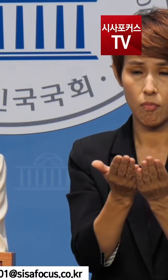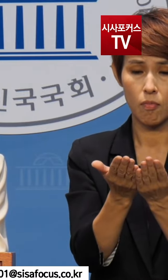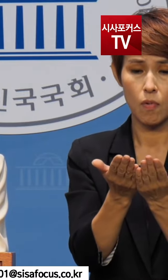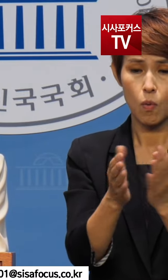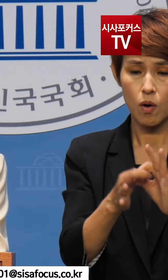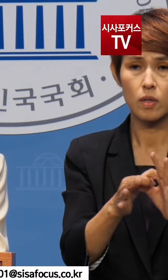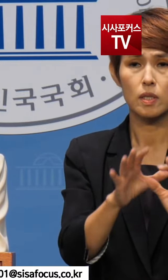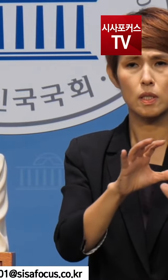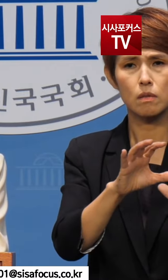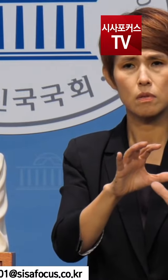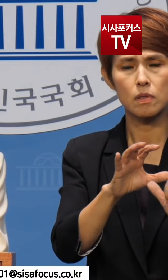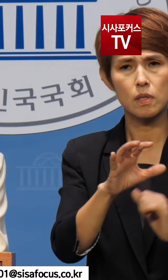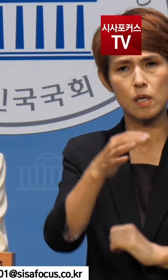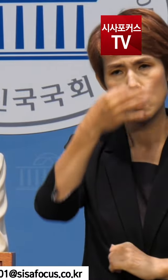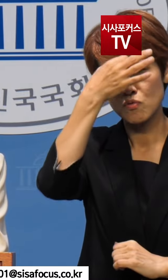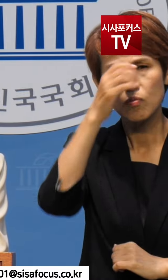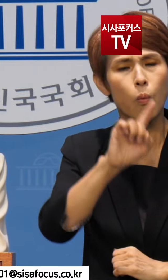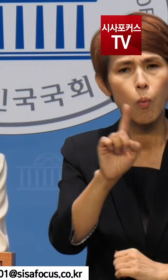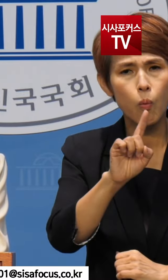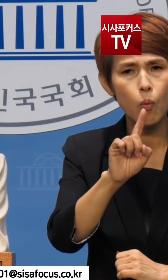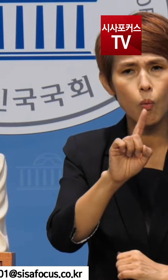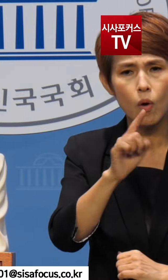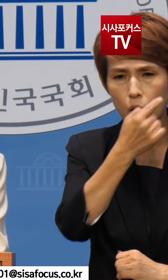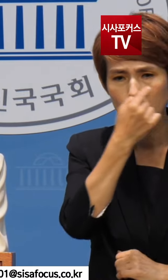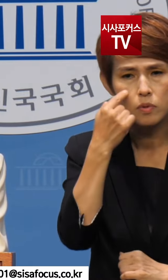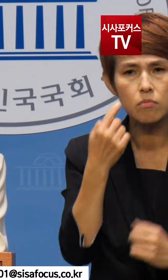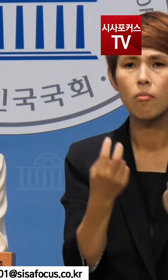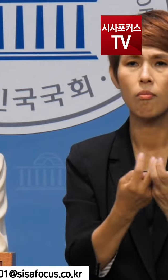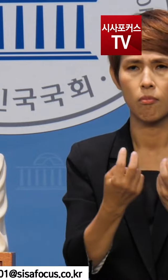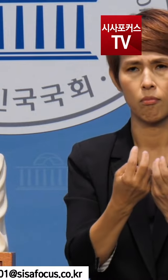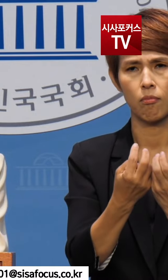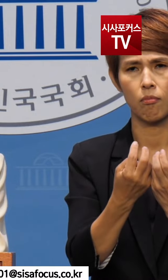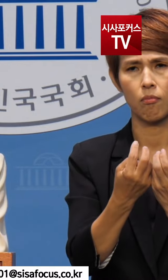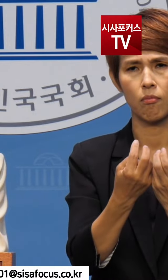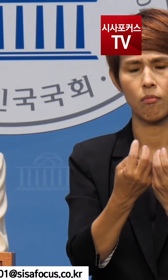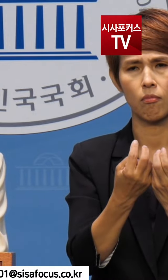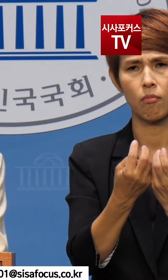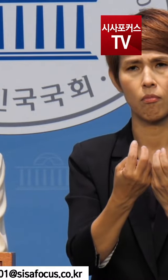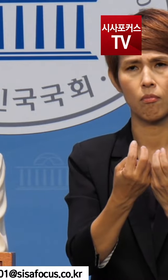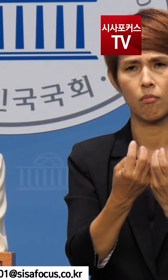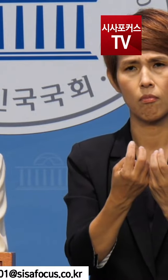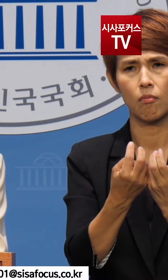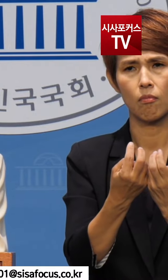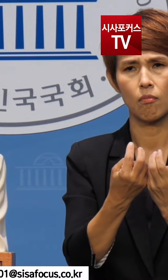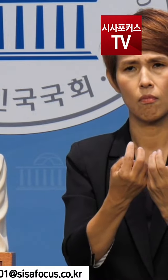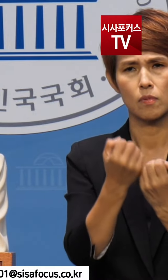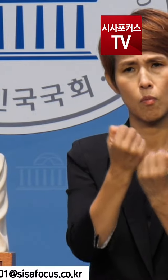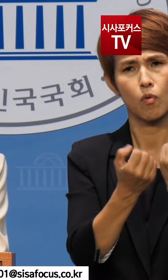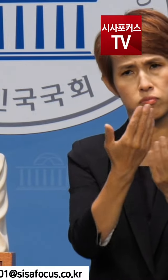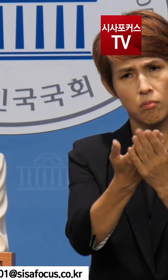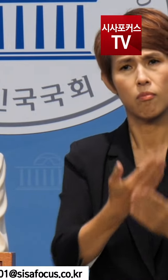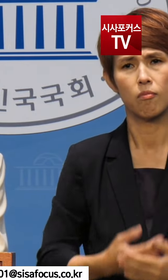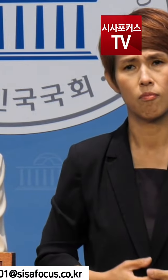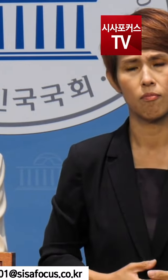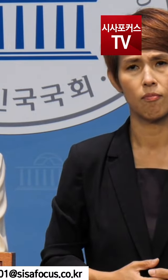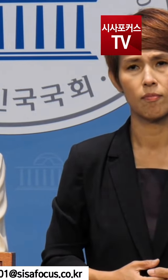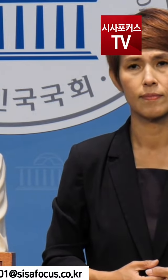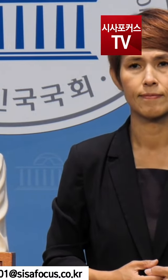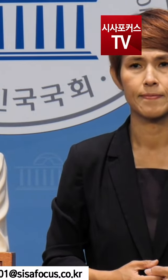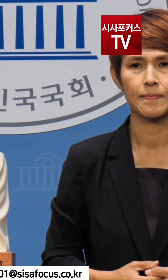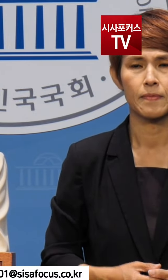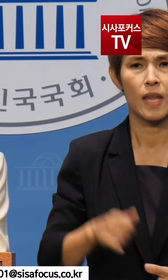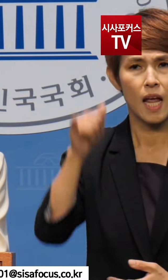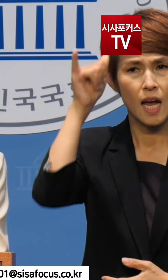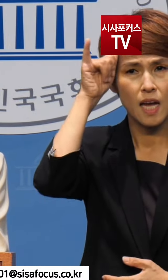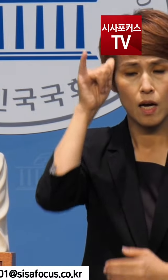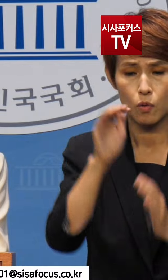기술은 도대체 무엇이며 그 검증은 어떻게 이루어졌는지 정확하게 설명해 주시기 바랍니다.